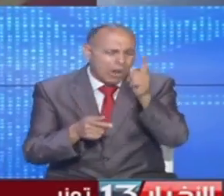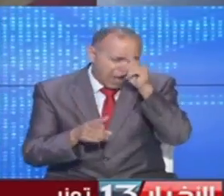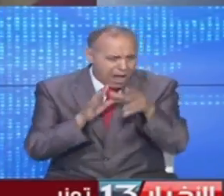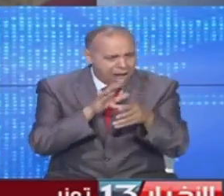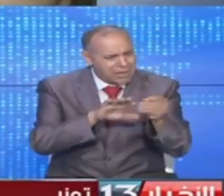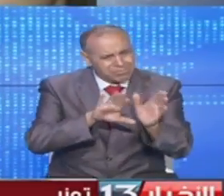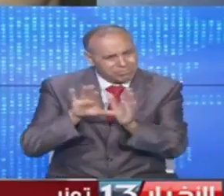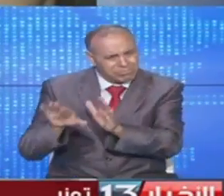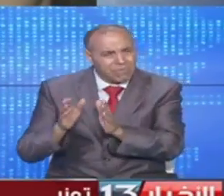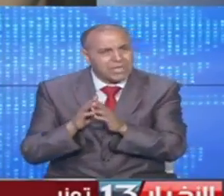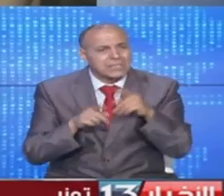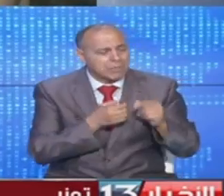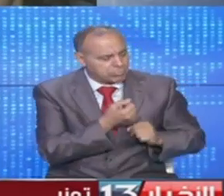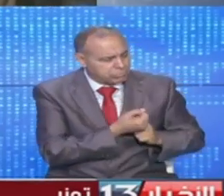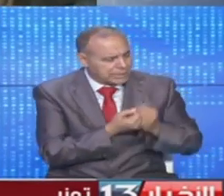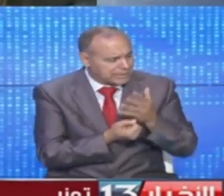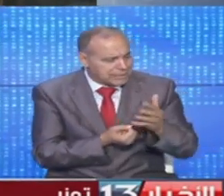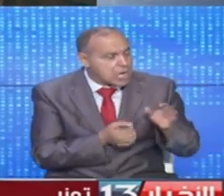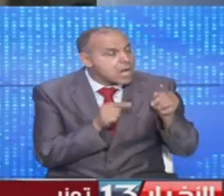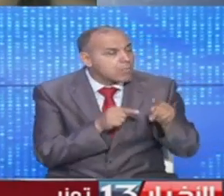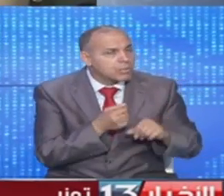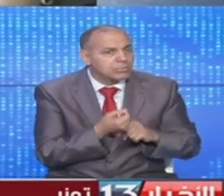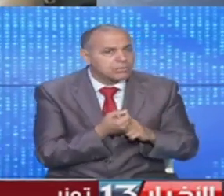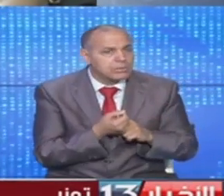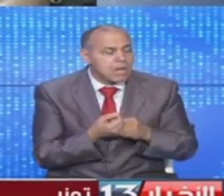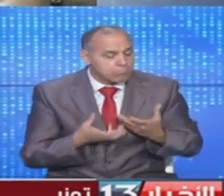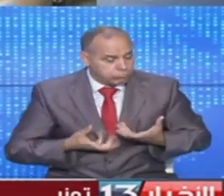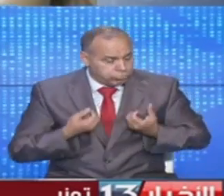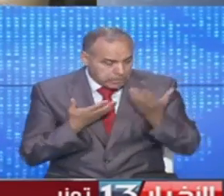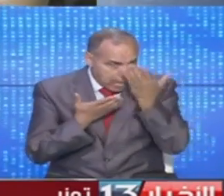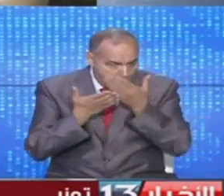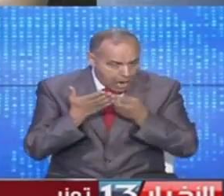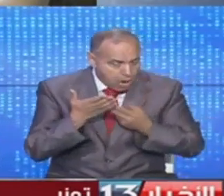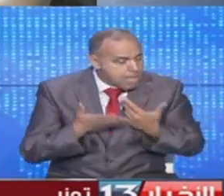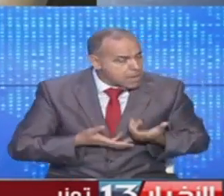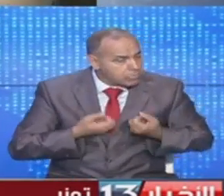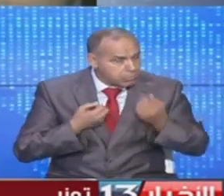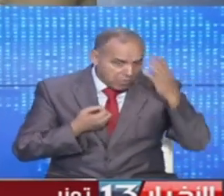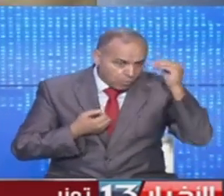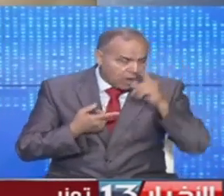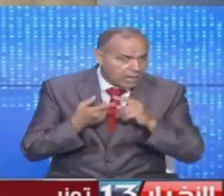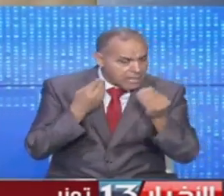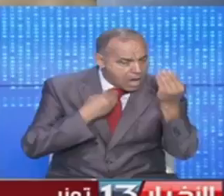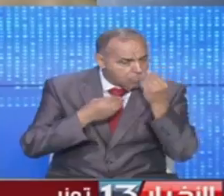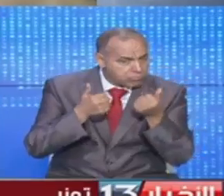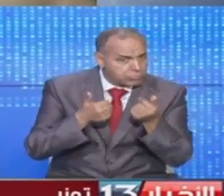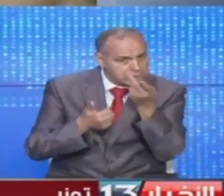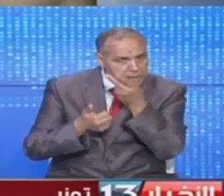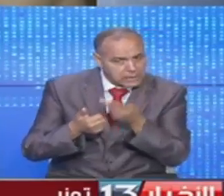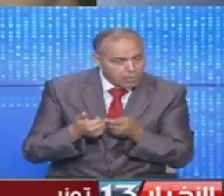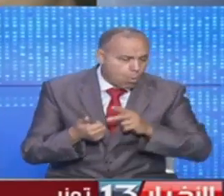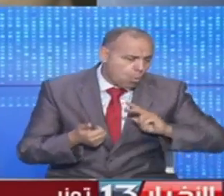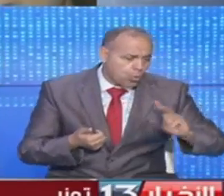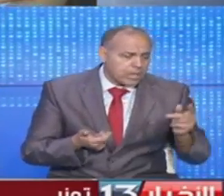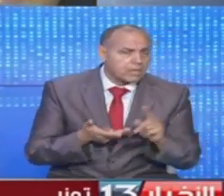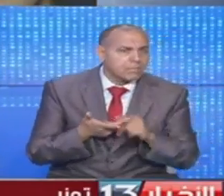نخرجوهم شوية وديما يشجعوا الأطفال وينمولهم مهارات القراءة ومهارات التعلم كما الرسم والفنون